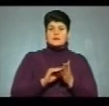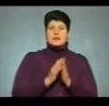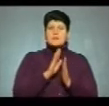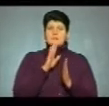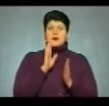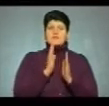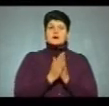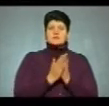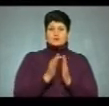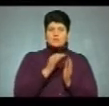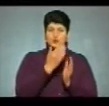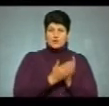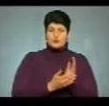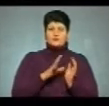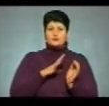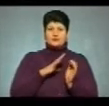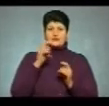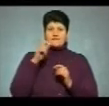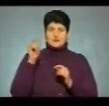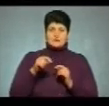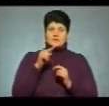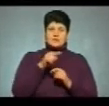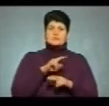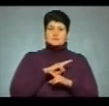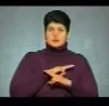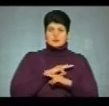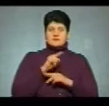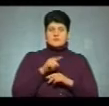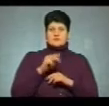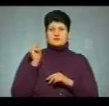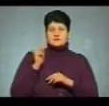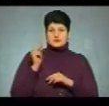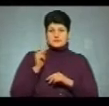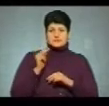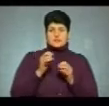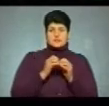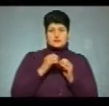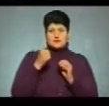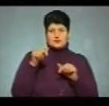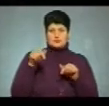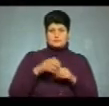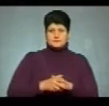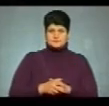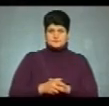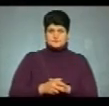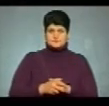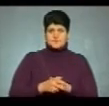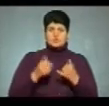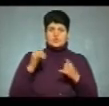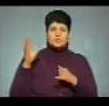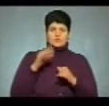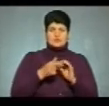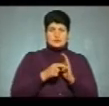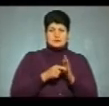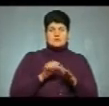книжечку про нього. Він був на війні, він там загиб. Він вчився 10 років. Сьогодні у всіх класах школи